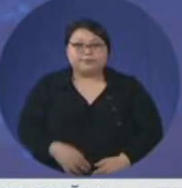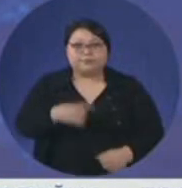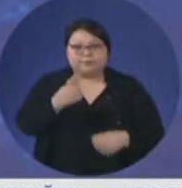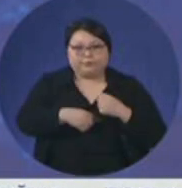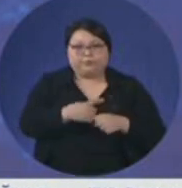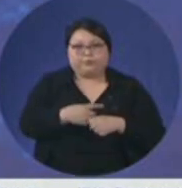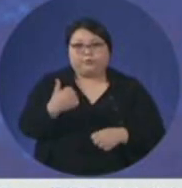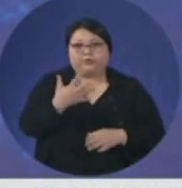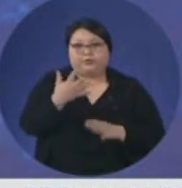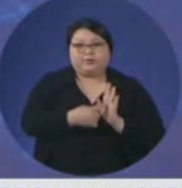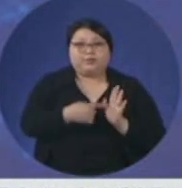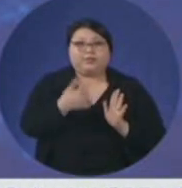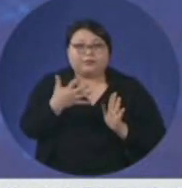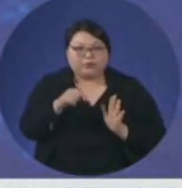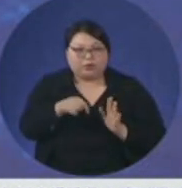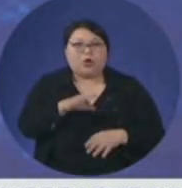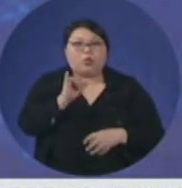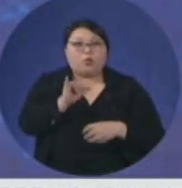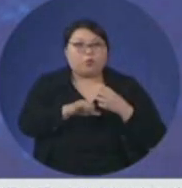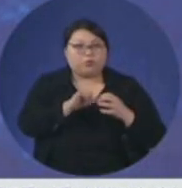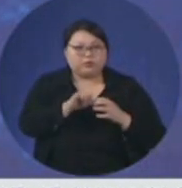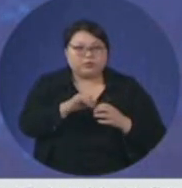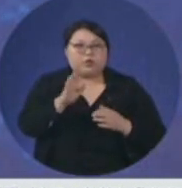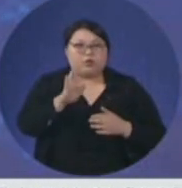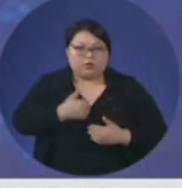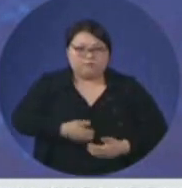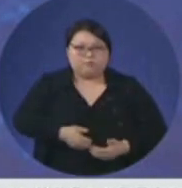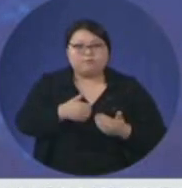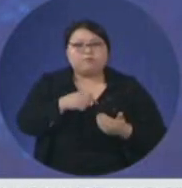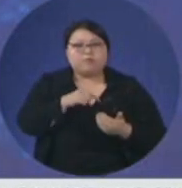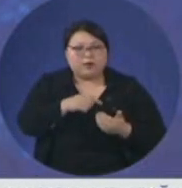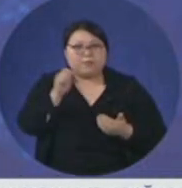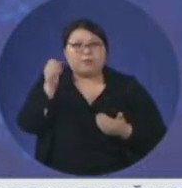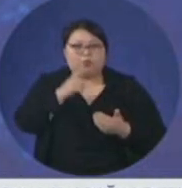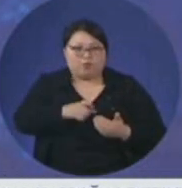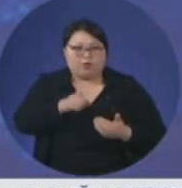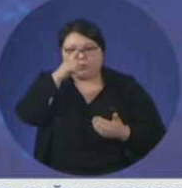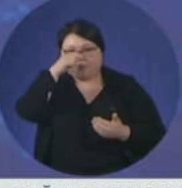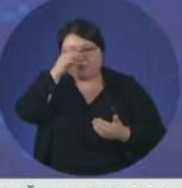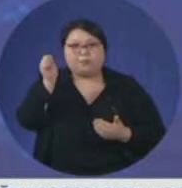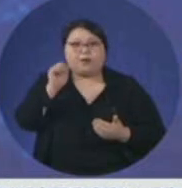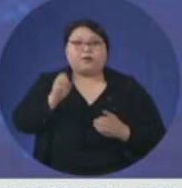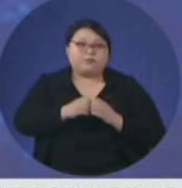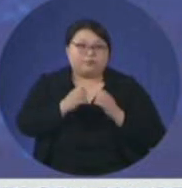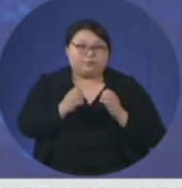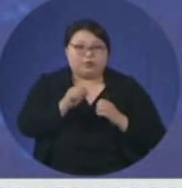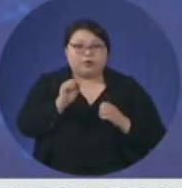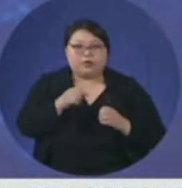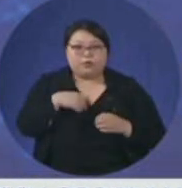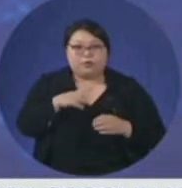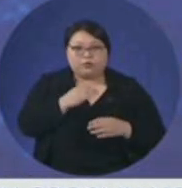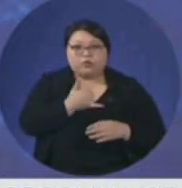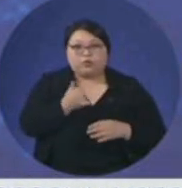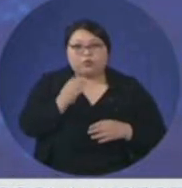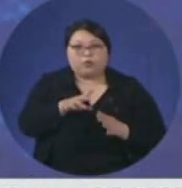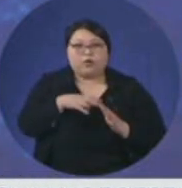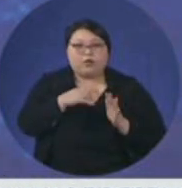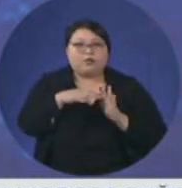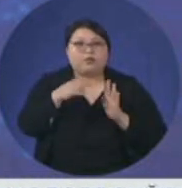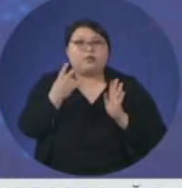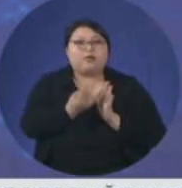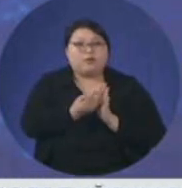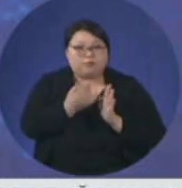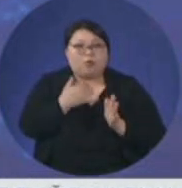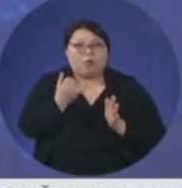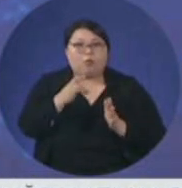5 дугаар сарын 5-ныг олон улсын их баригчдын өдөр болгон тэмдэглэдэг. Энэ жилийн их баригчдын өдрийг нотлохоог бодит хэрэг болгоход нэгдцгээ Урандор тэмдэглэж